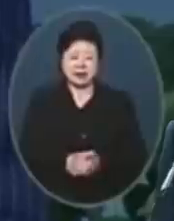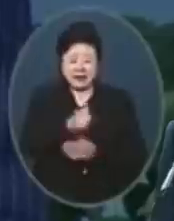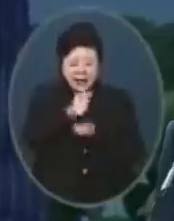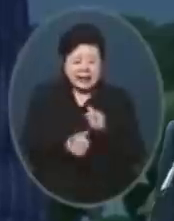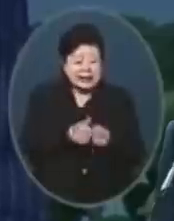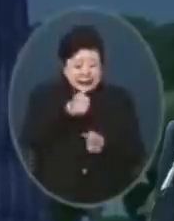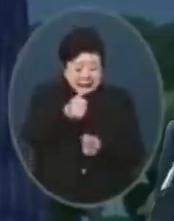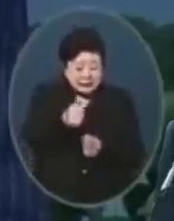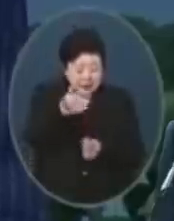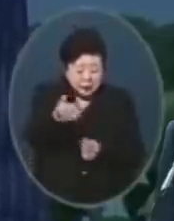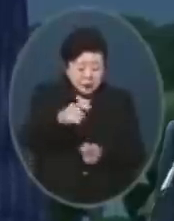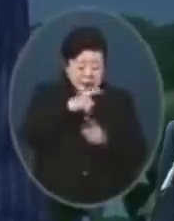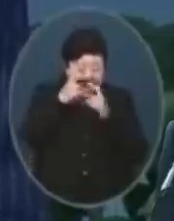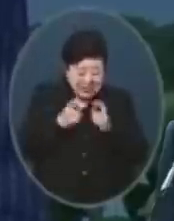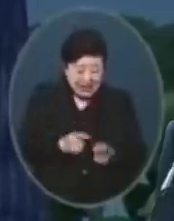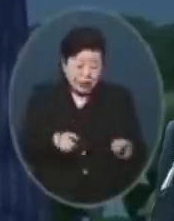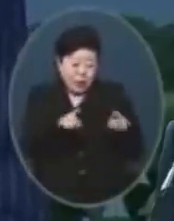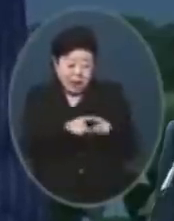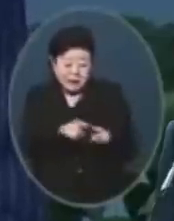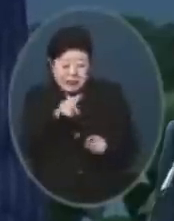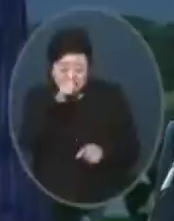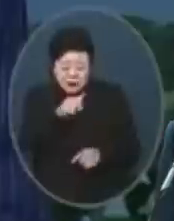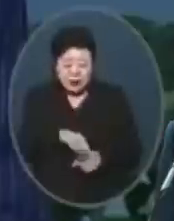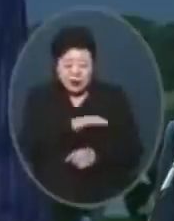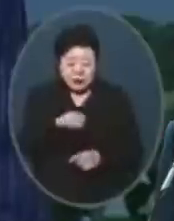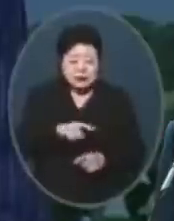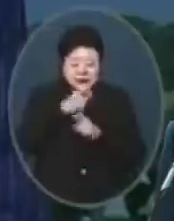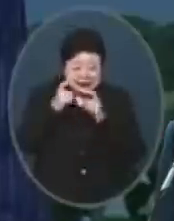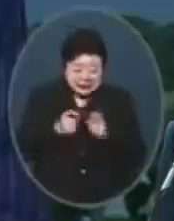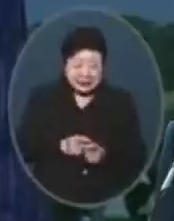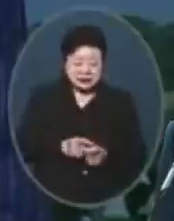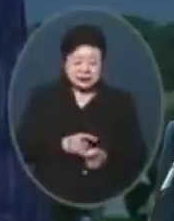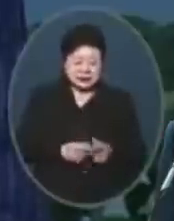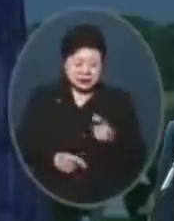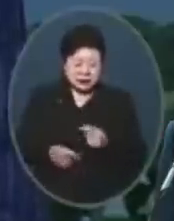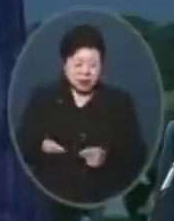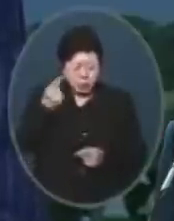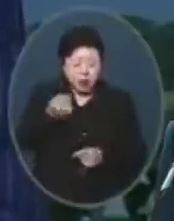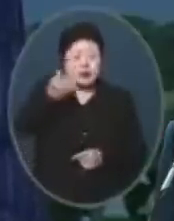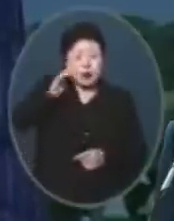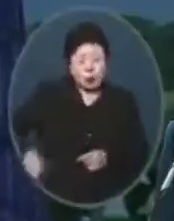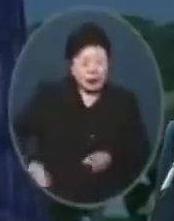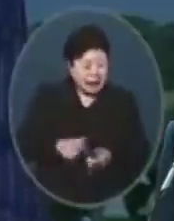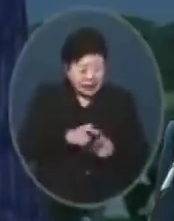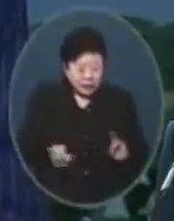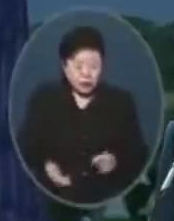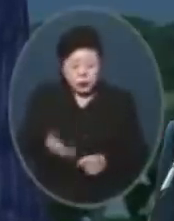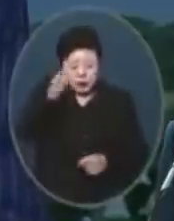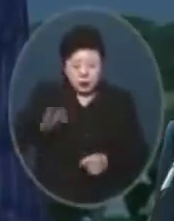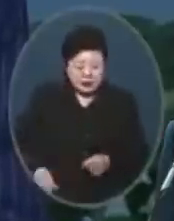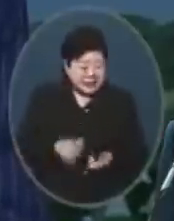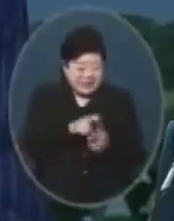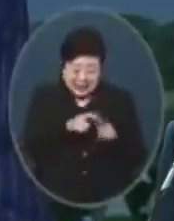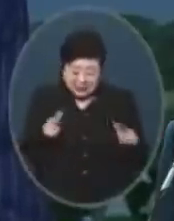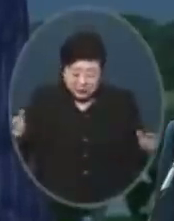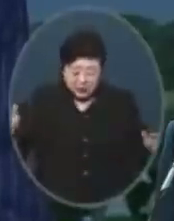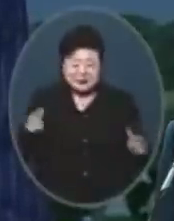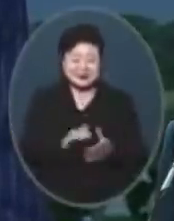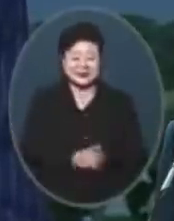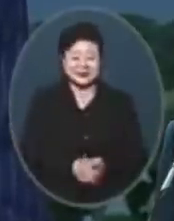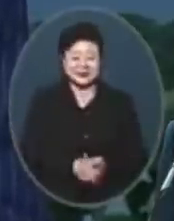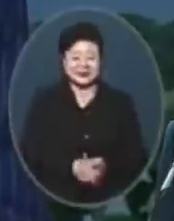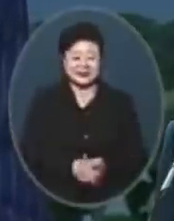하나님이 여러분 개인하고 같이 계시면 여러분 참 점점 머리가 되고 꼬리가 되지 않고 위에 있고 아래가 내려가지